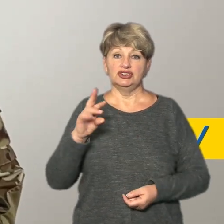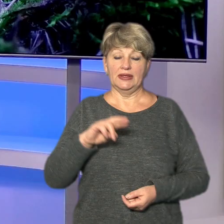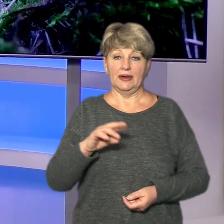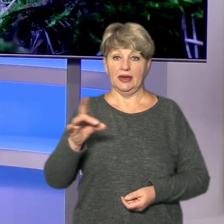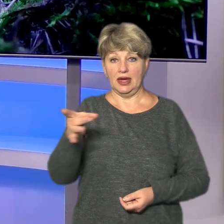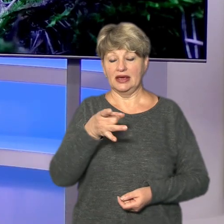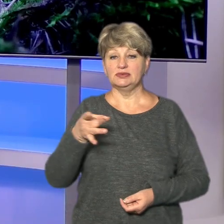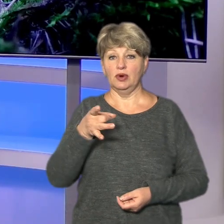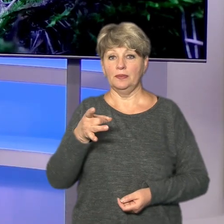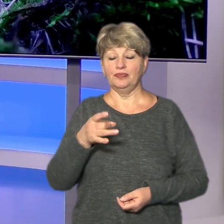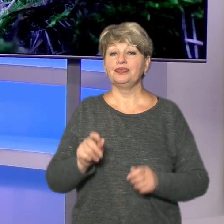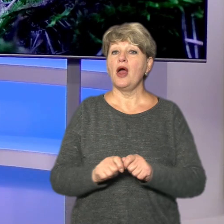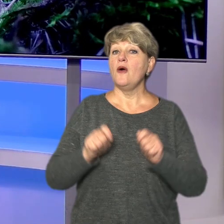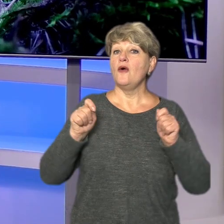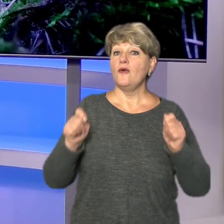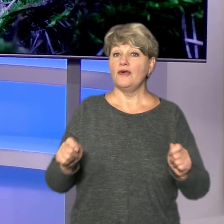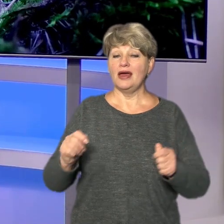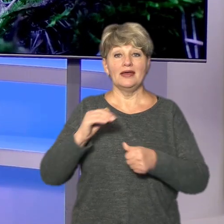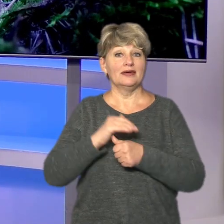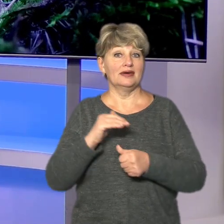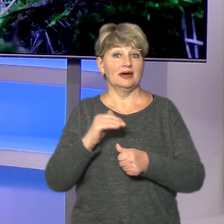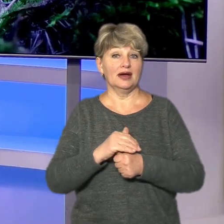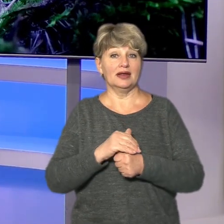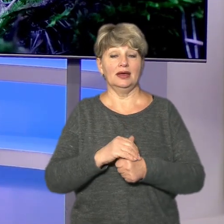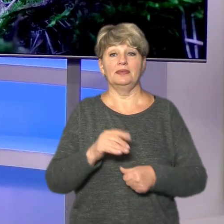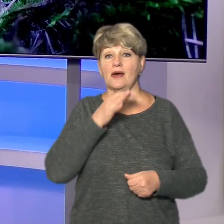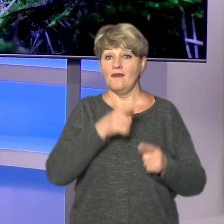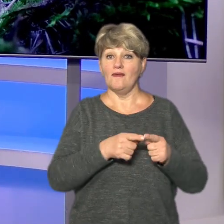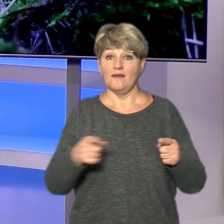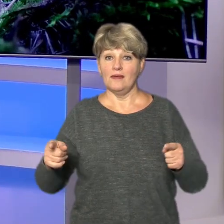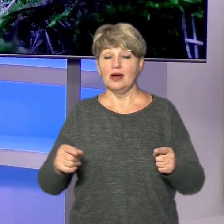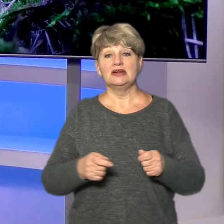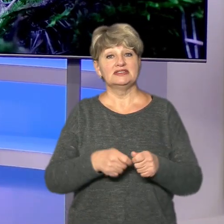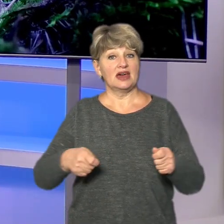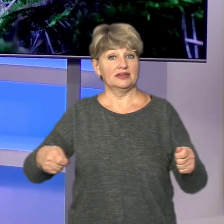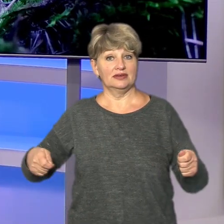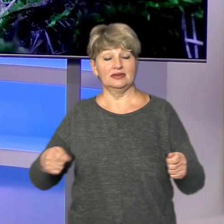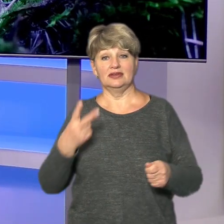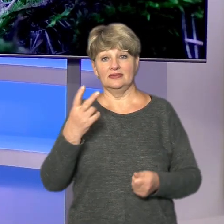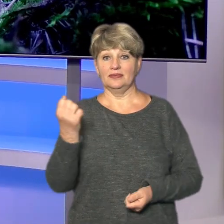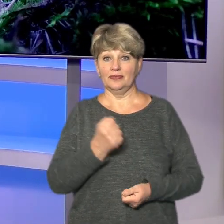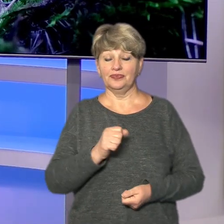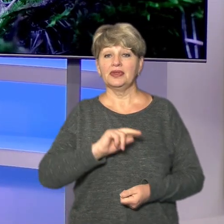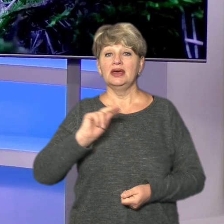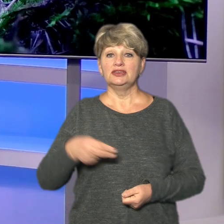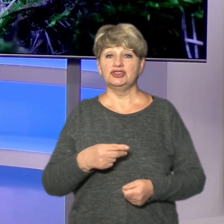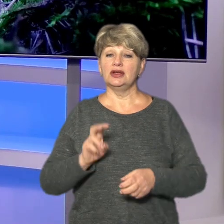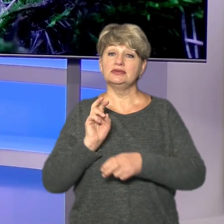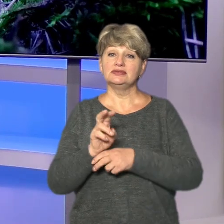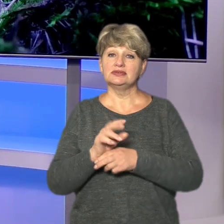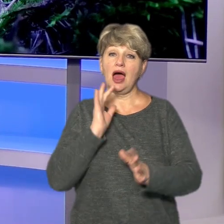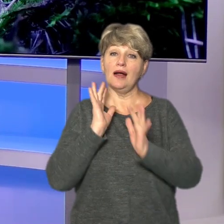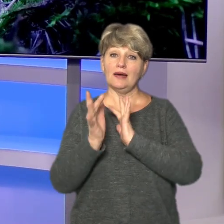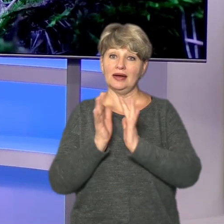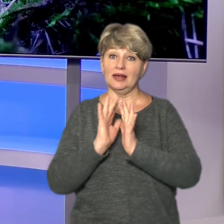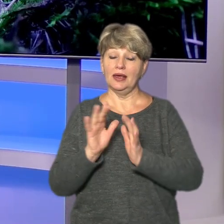Республіці відкрили грибний сезон із затримкою у два тижні усе через заборону військової адміністрації на відвідування лісів